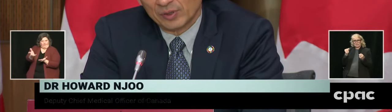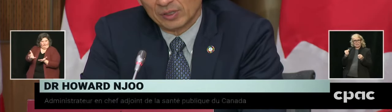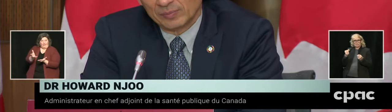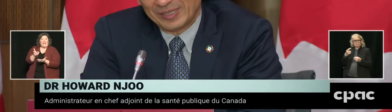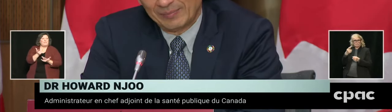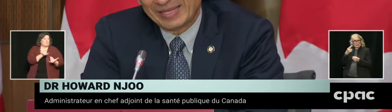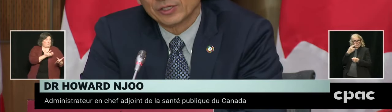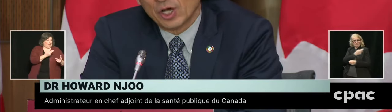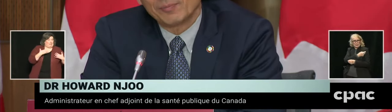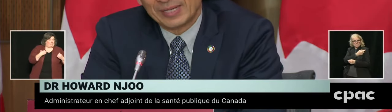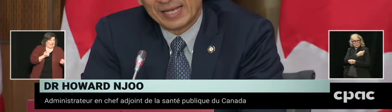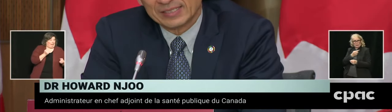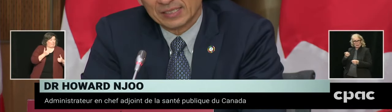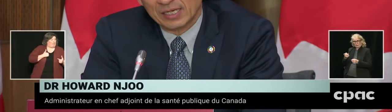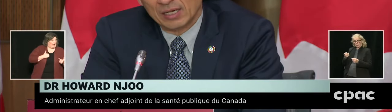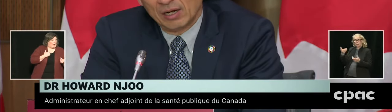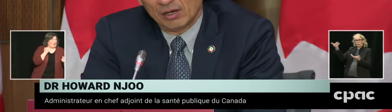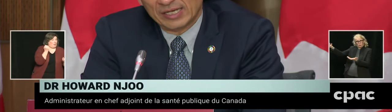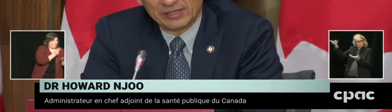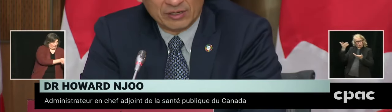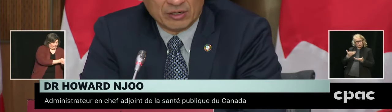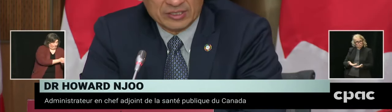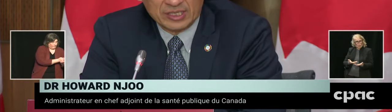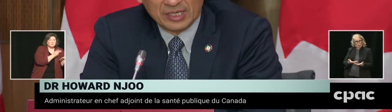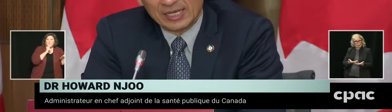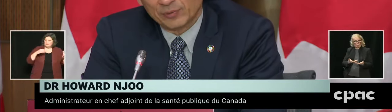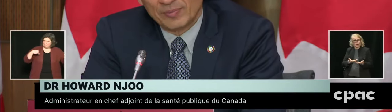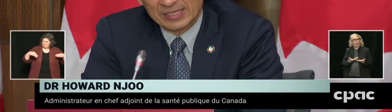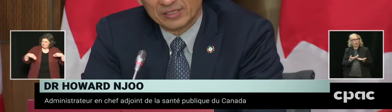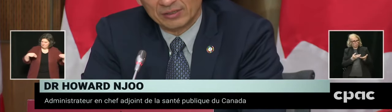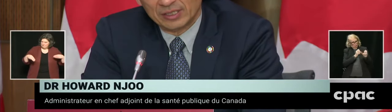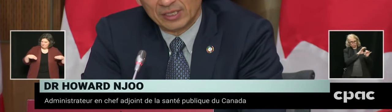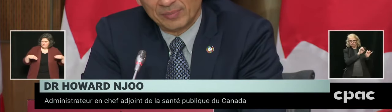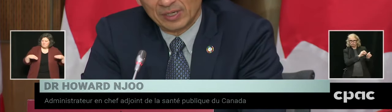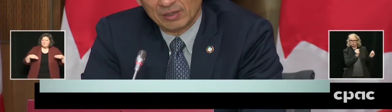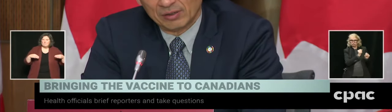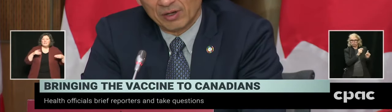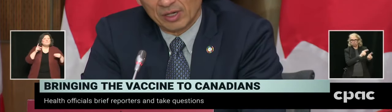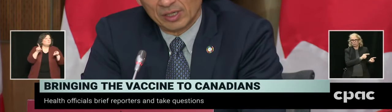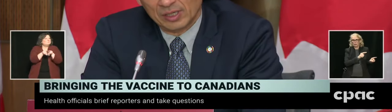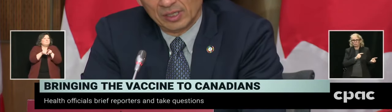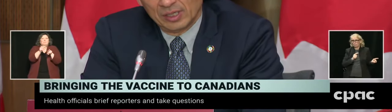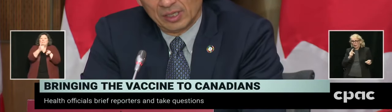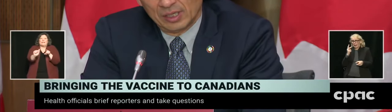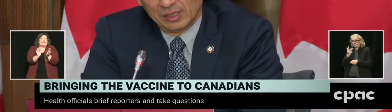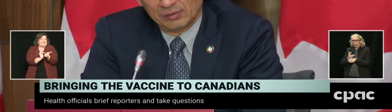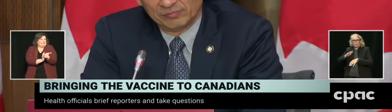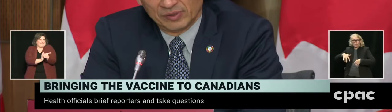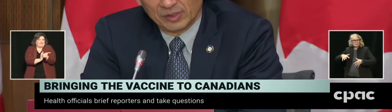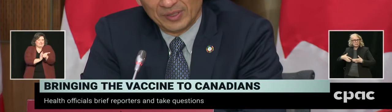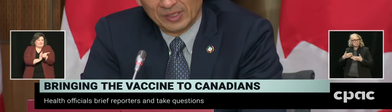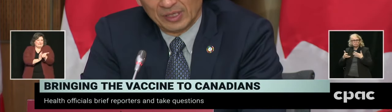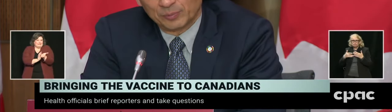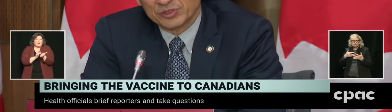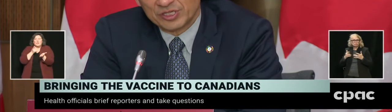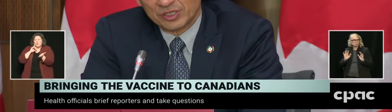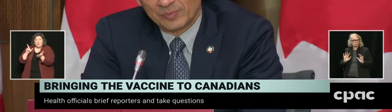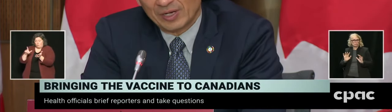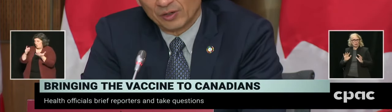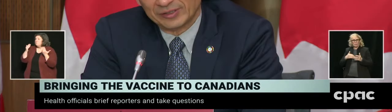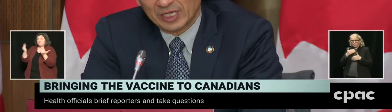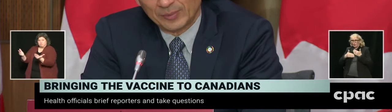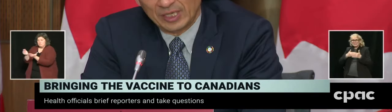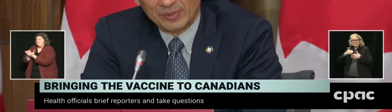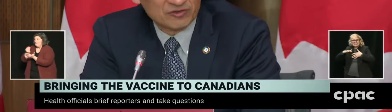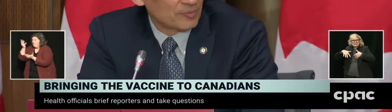vaccins pour mettre en place en attendant si l'approbation n'était pas encore, comme le processus n'est